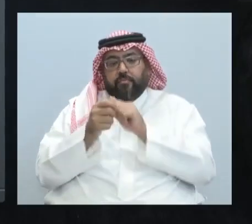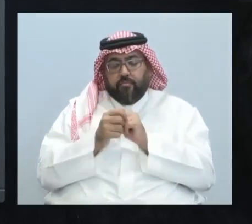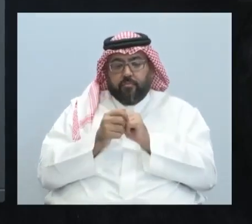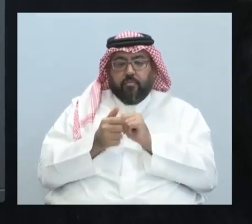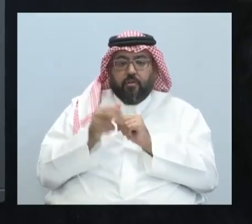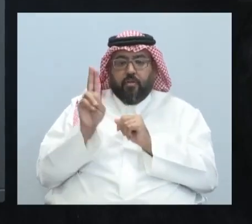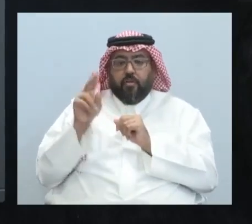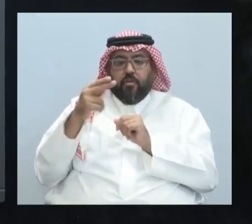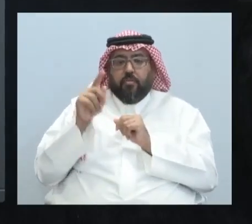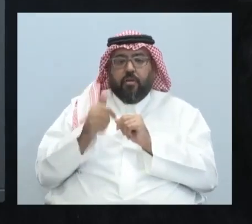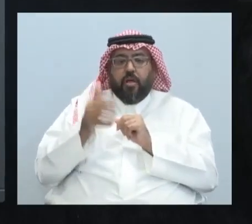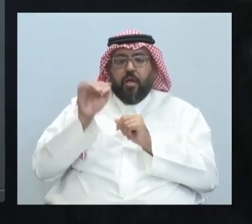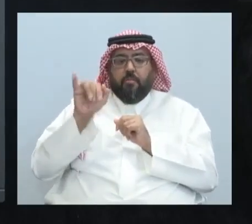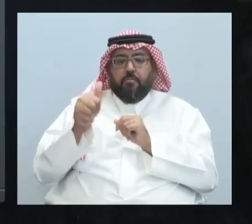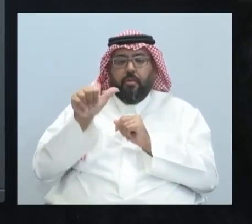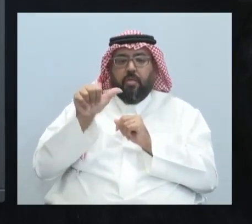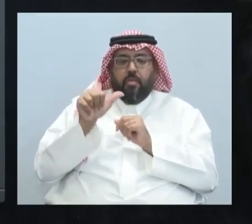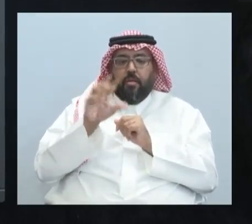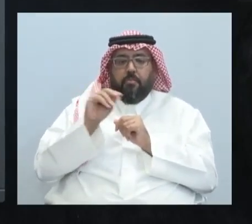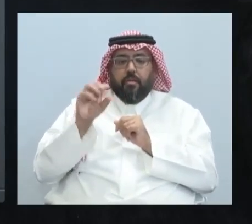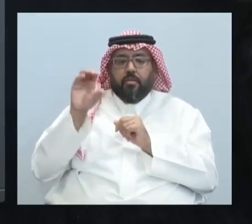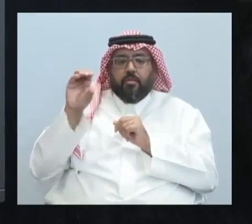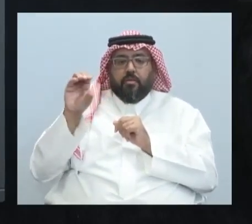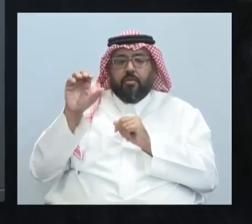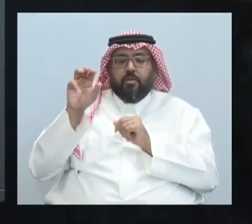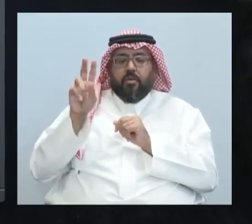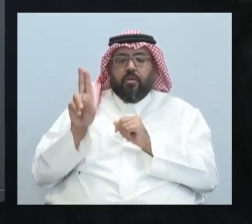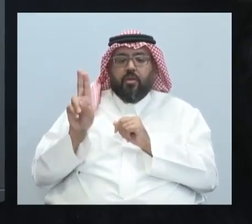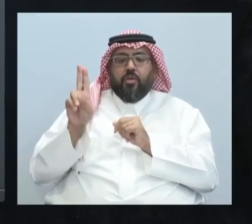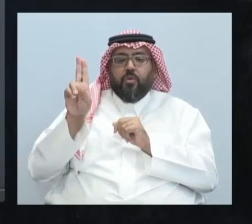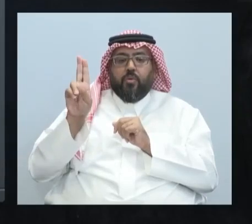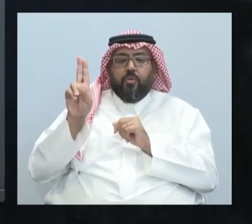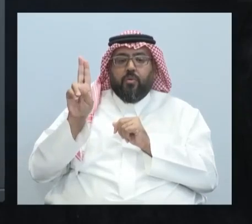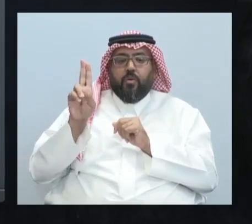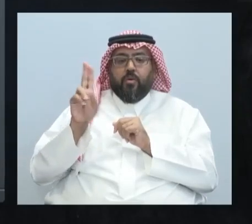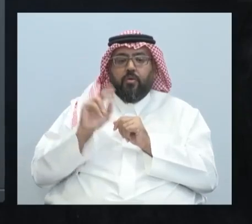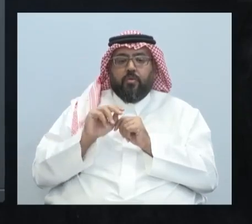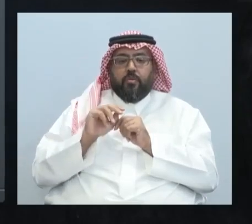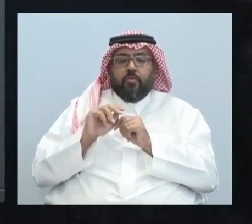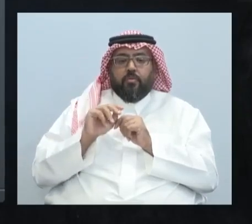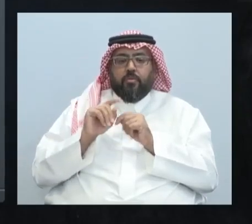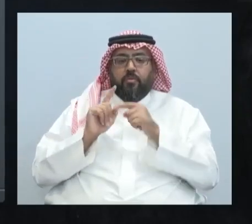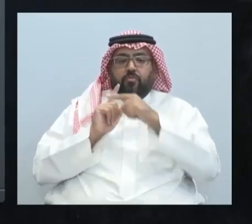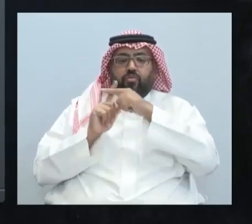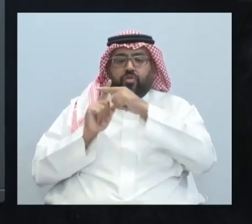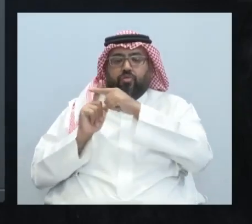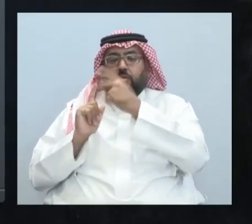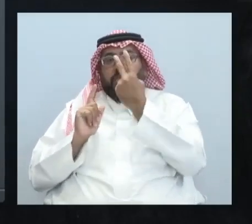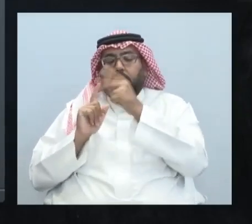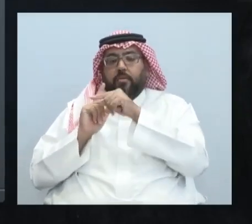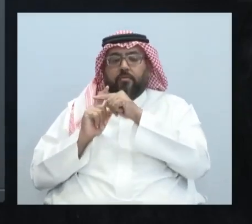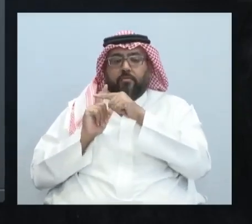تعتبر احماض مثل مين مثل السيو مثل الام جي موجب اثنين وهنا موجب اثنين والهيدروجين